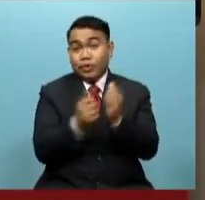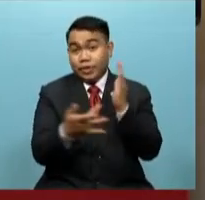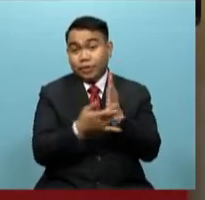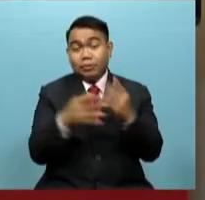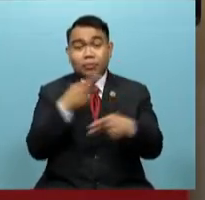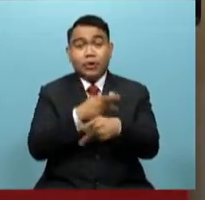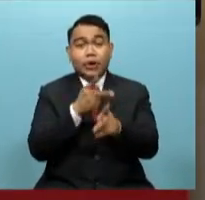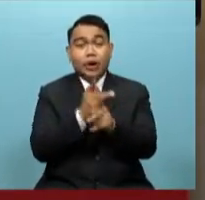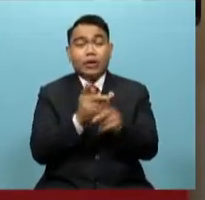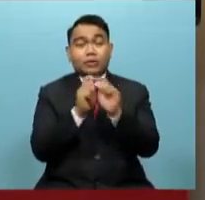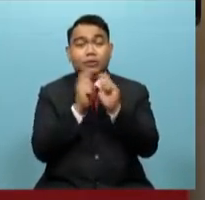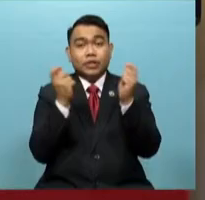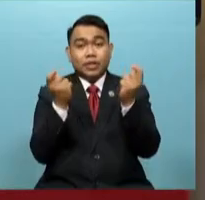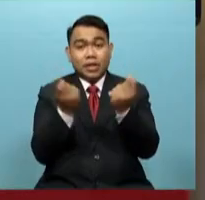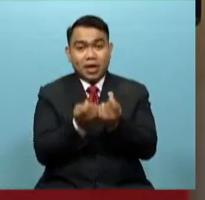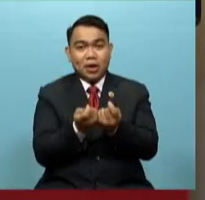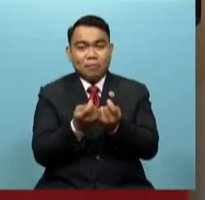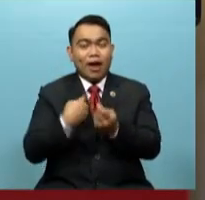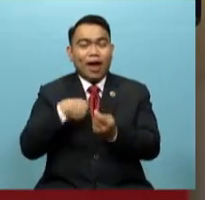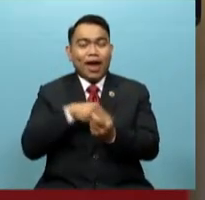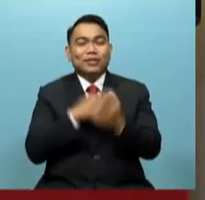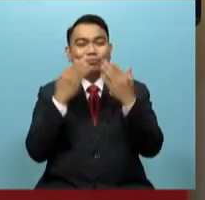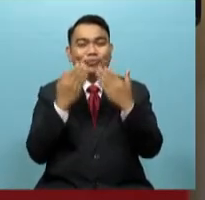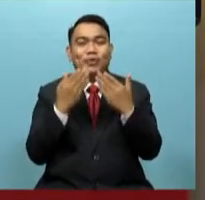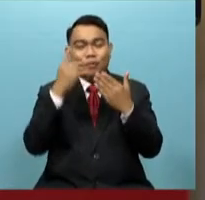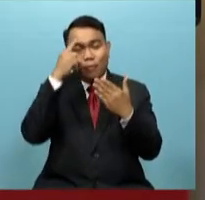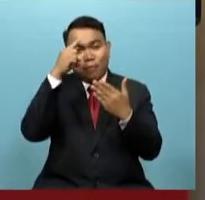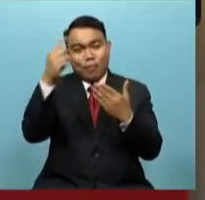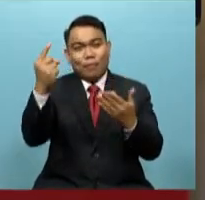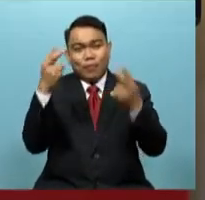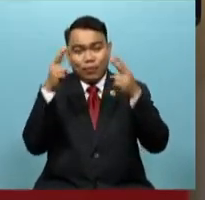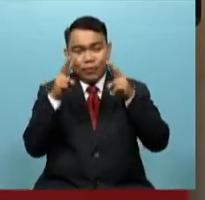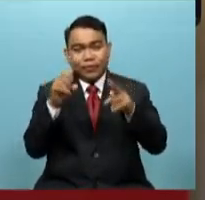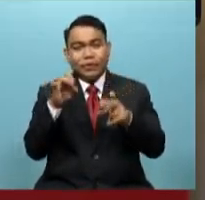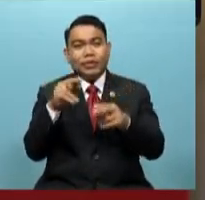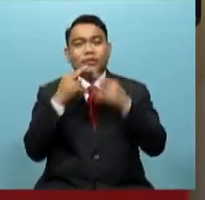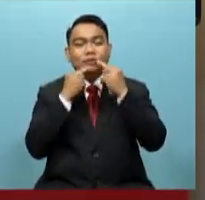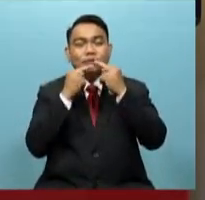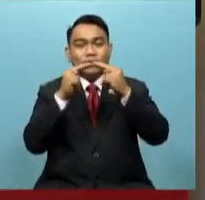production team, kami po ay nagpapasalamat sa inyong pagsubaybay sa